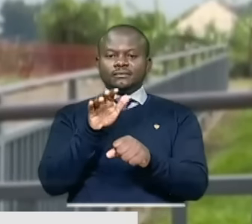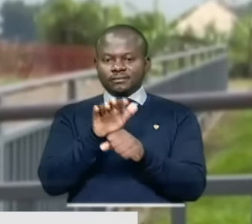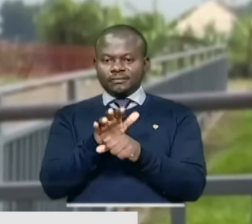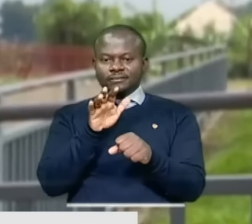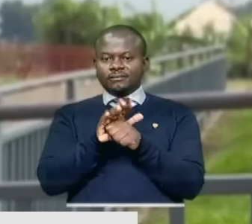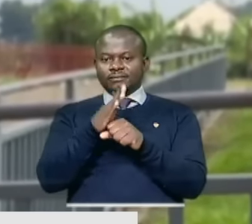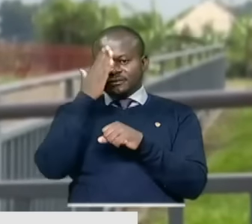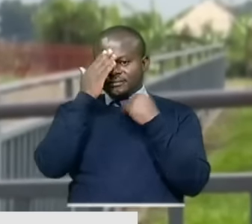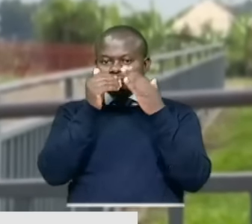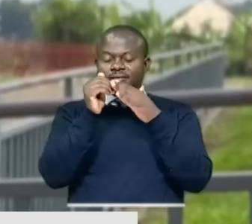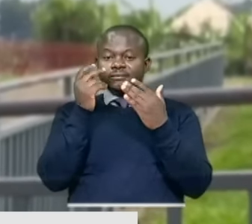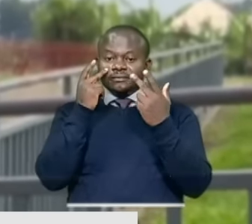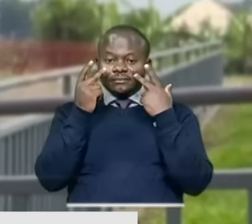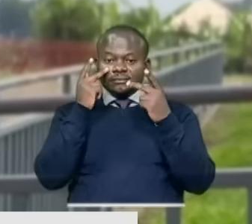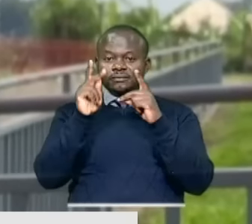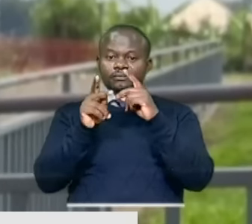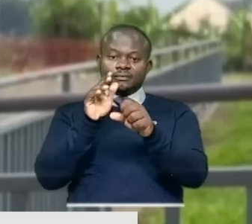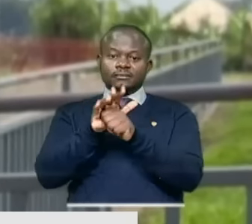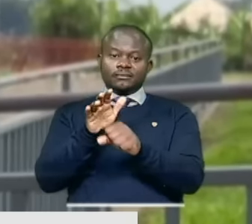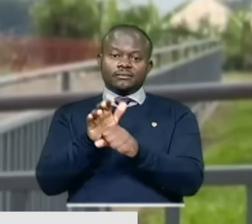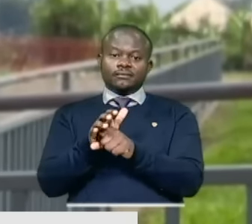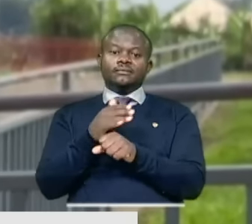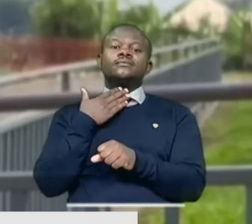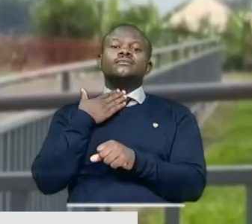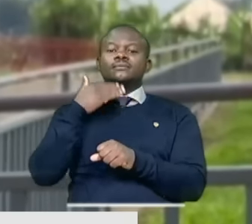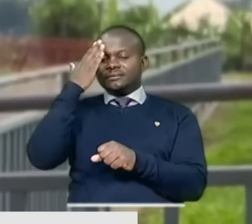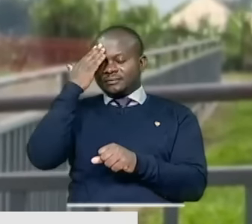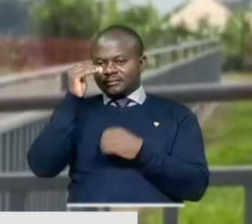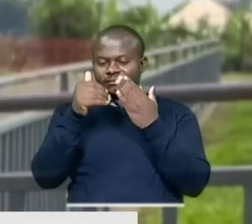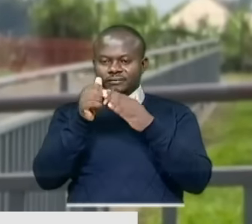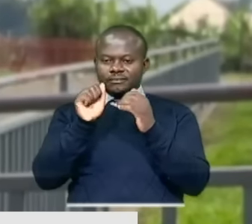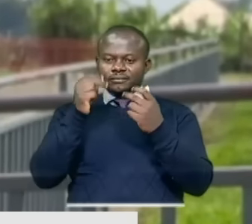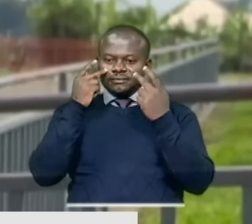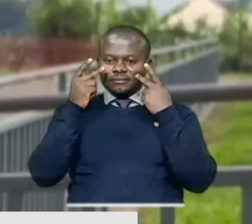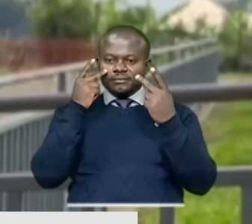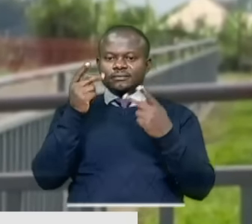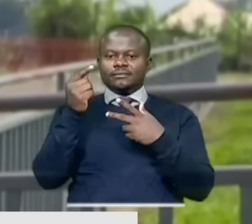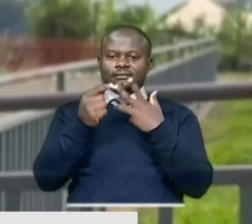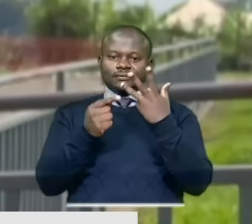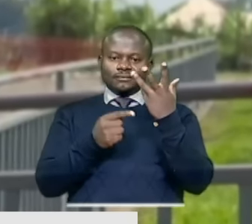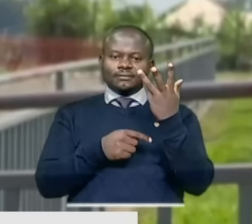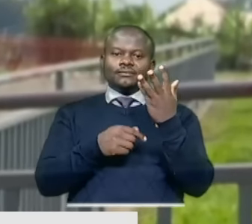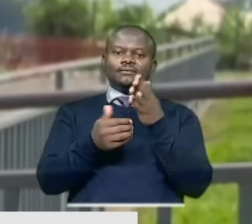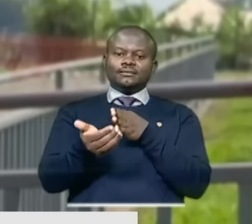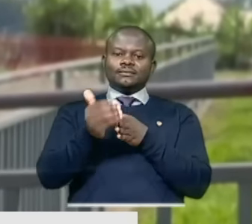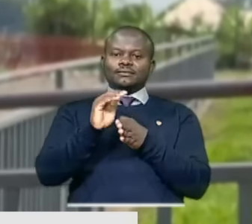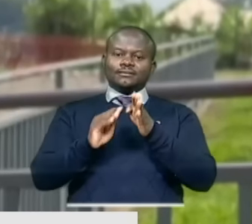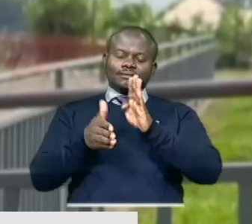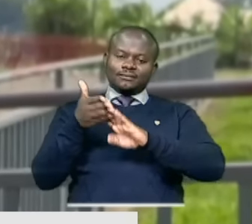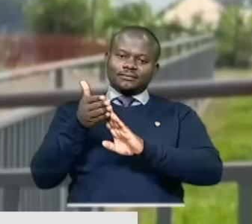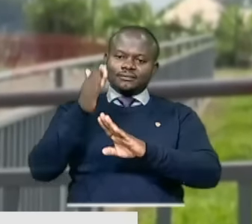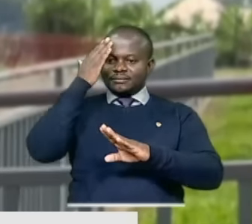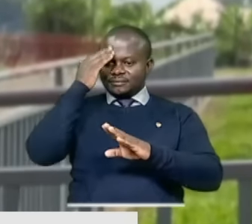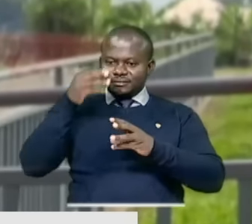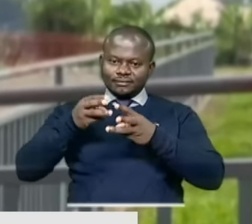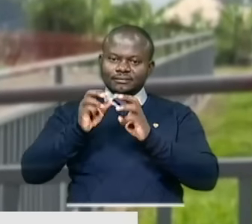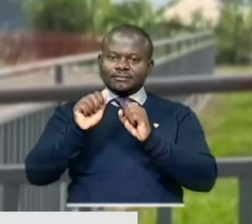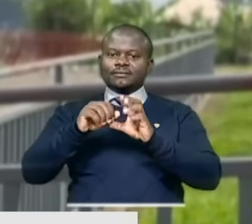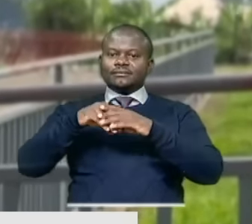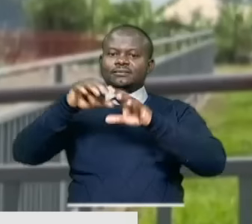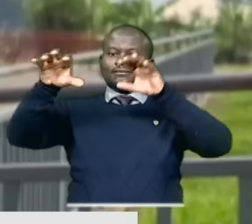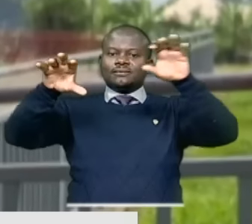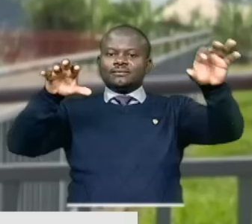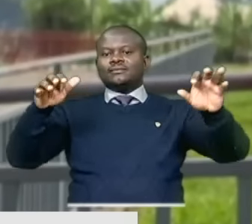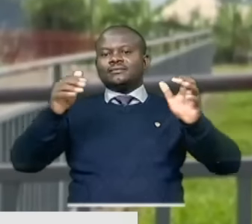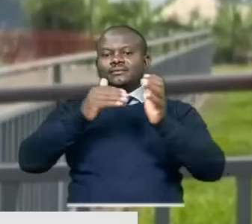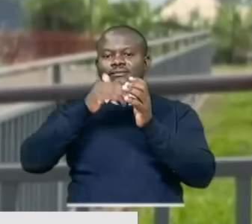cyane kuko urabona abantu benshi uwo bifuza kugira ngo babone imyuga ifatika mbese ya vuba vuba kugeza kujya hirya no hino murazi